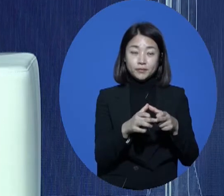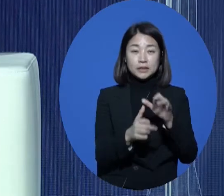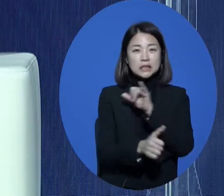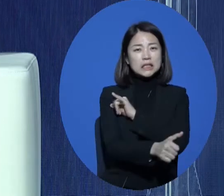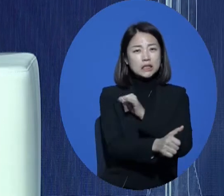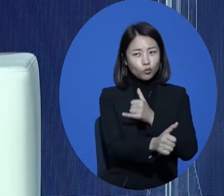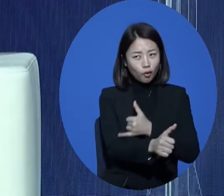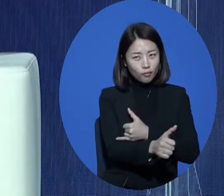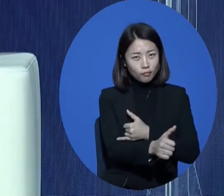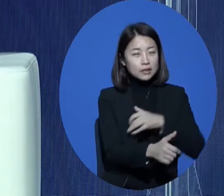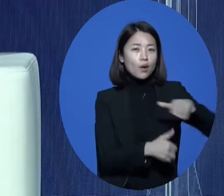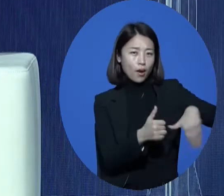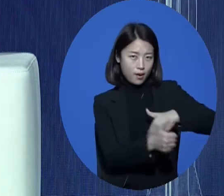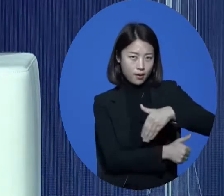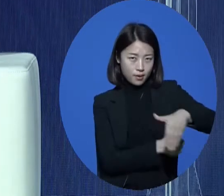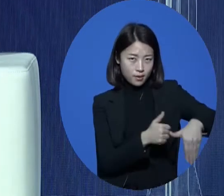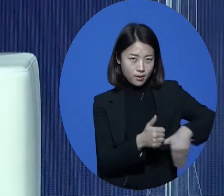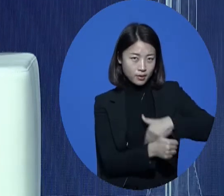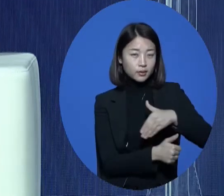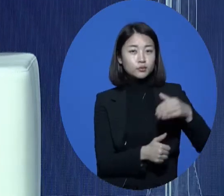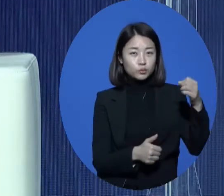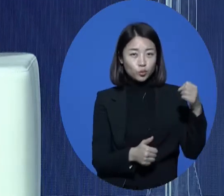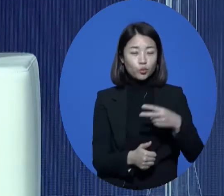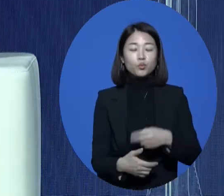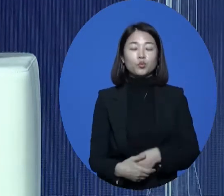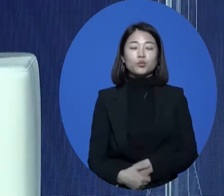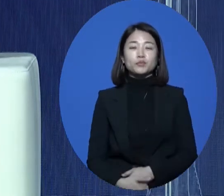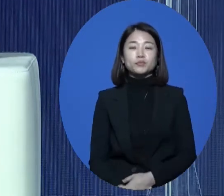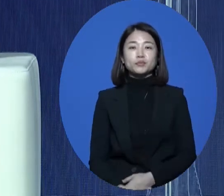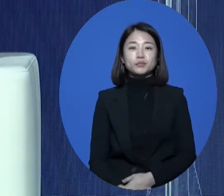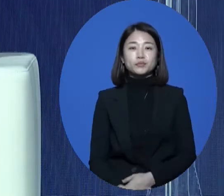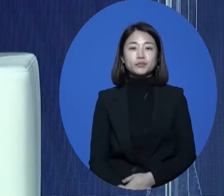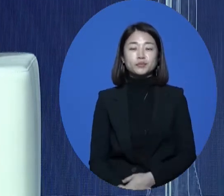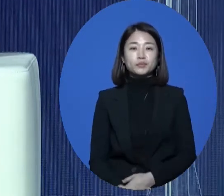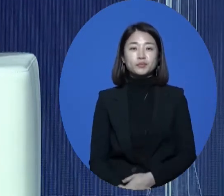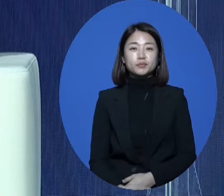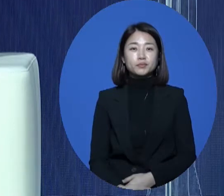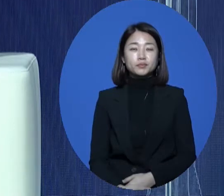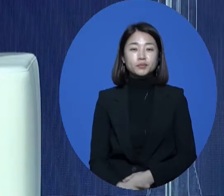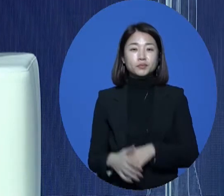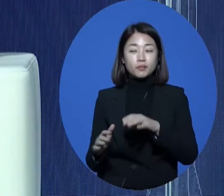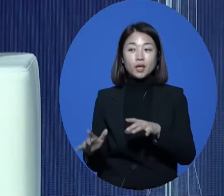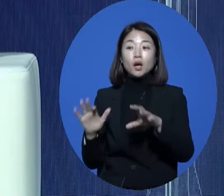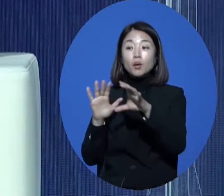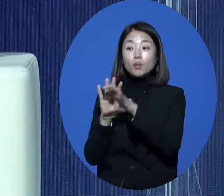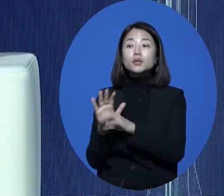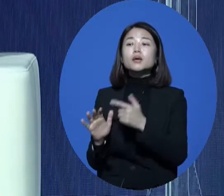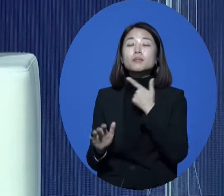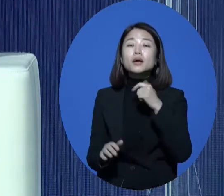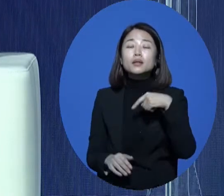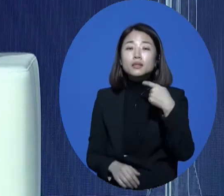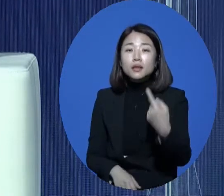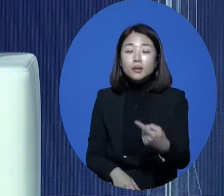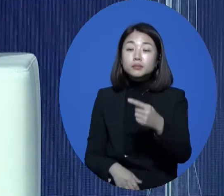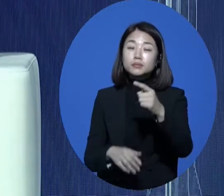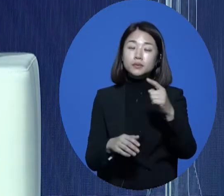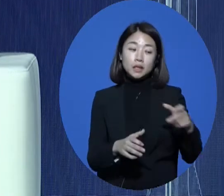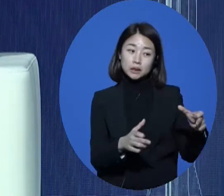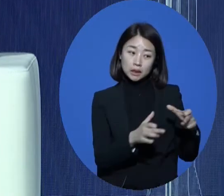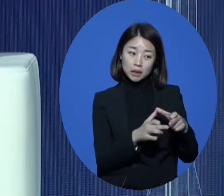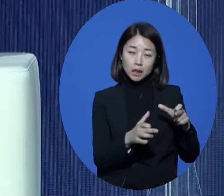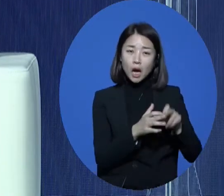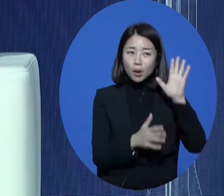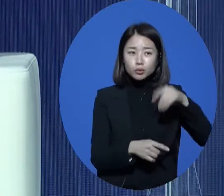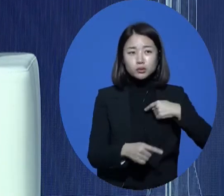현실 그리고 이러한 것들을 기반으로 해서 포스트 코로나 시대에 장애인들에